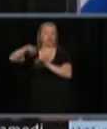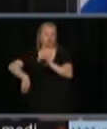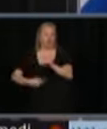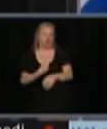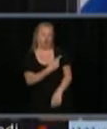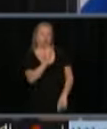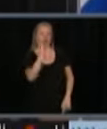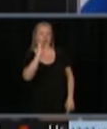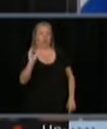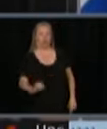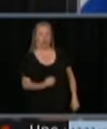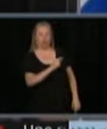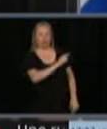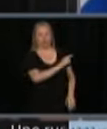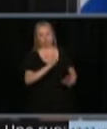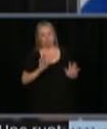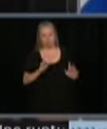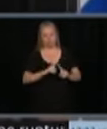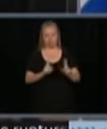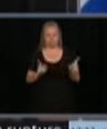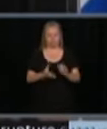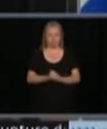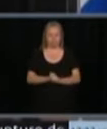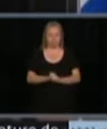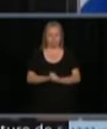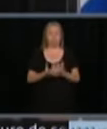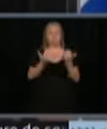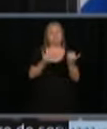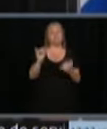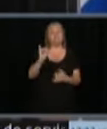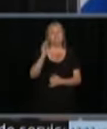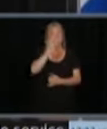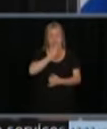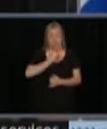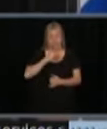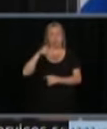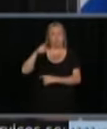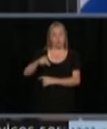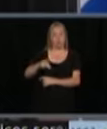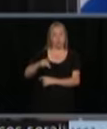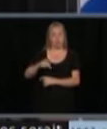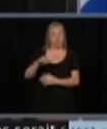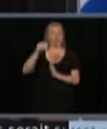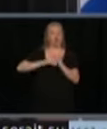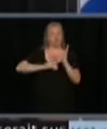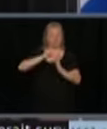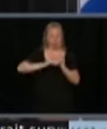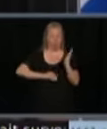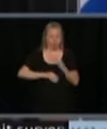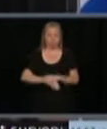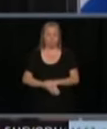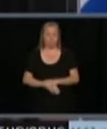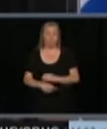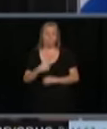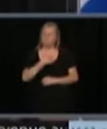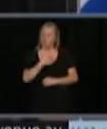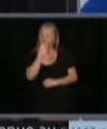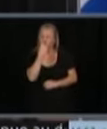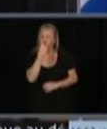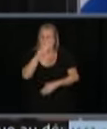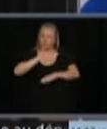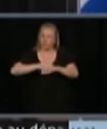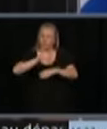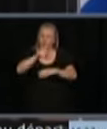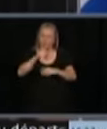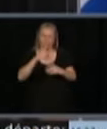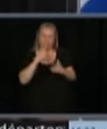Isabelle Porter, Le Devoir. Bonjour. J'aimerais vous entendre sur les échanges que vous avez eus avec l'opposition. Je comprends qu'il y aurait une commission